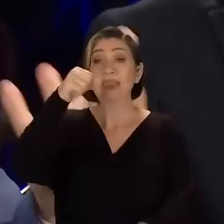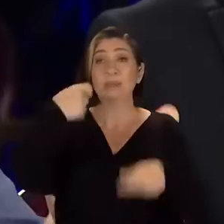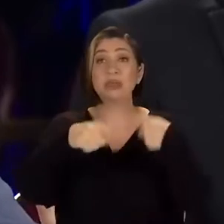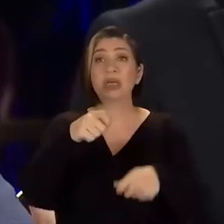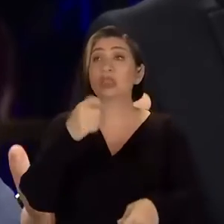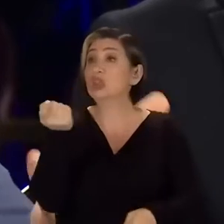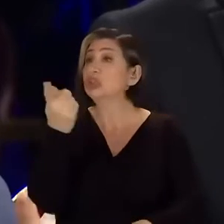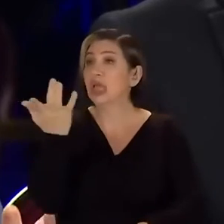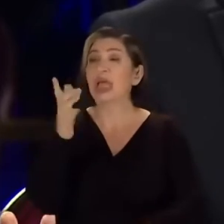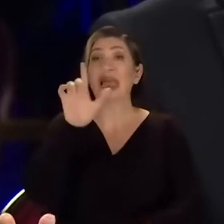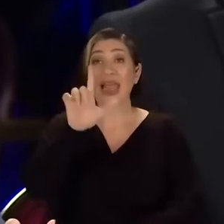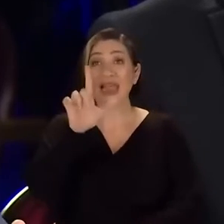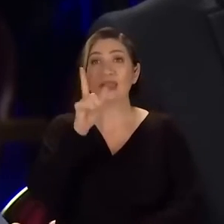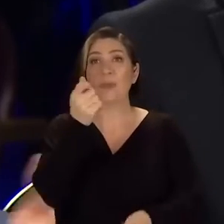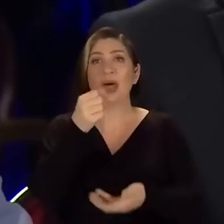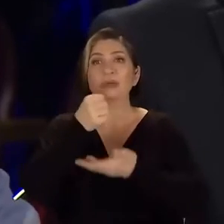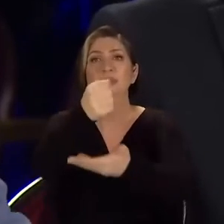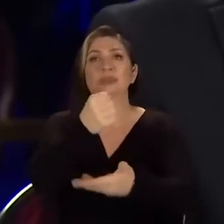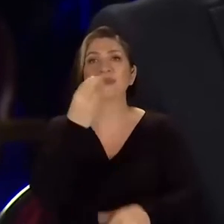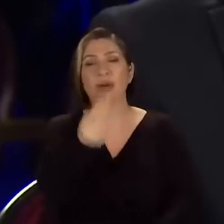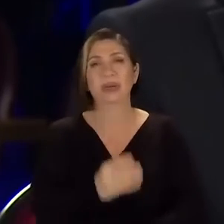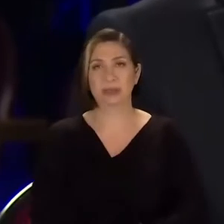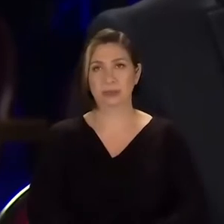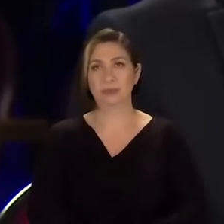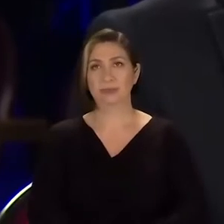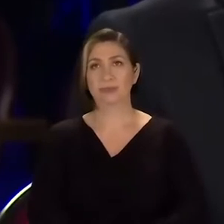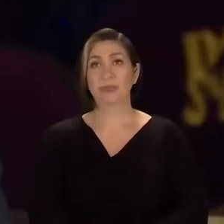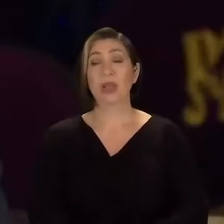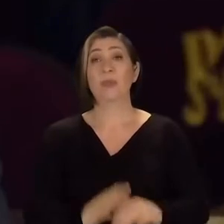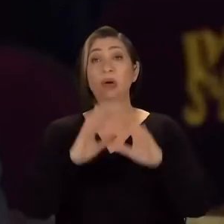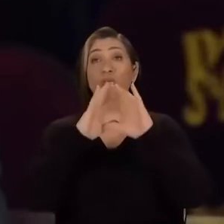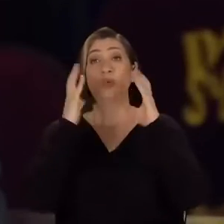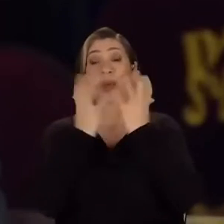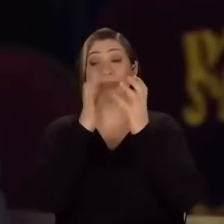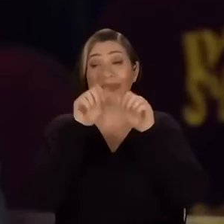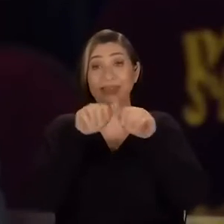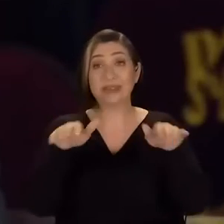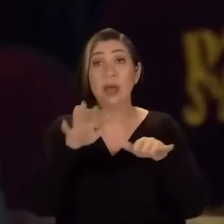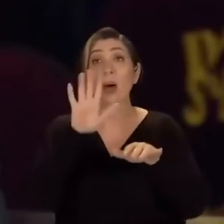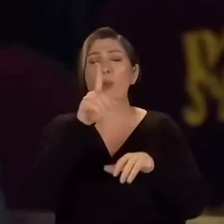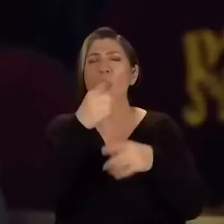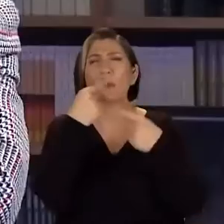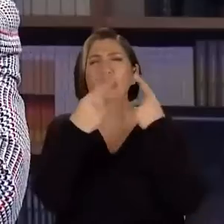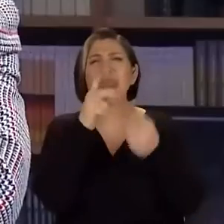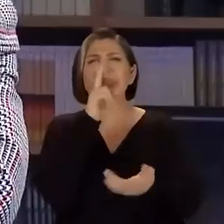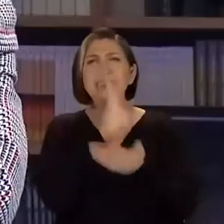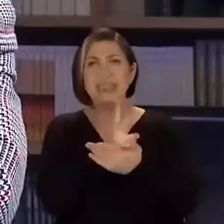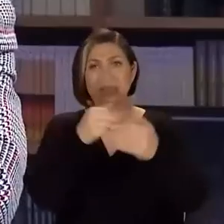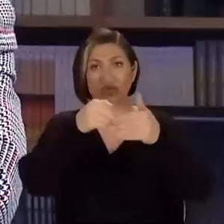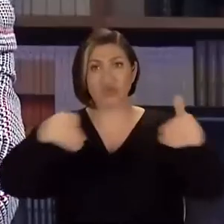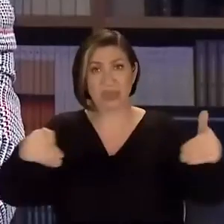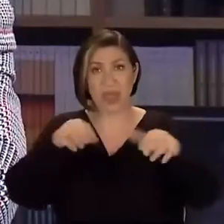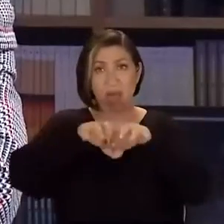size gerektiğinde rezerv sağlamak. Evet. Ama küresel finans ya sistemindeki... Bu ama bahsettiğiniz çok kesin